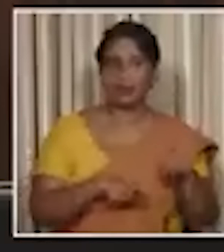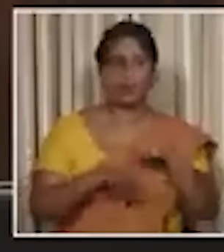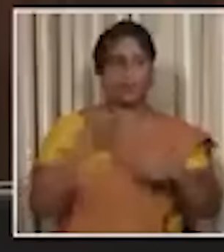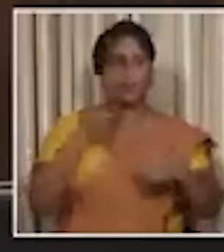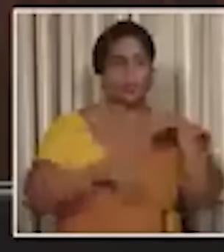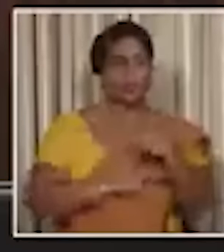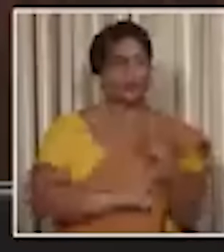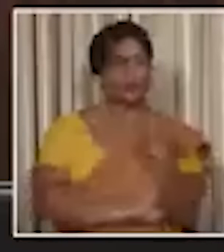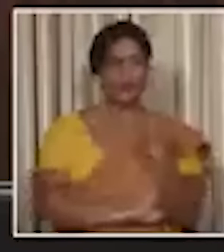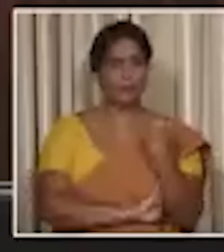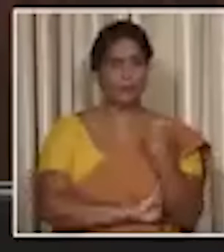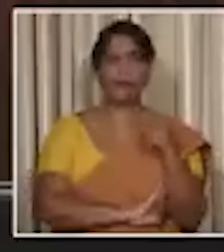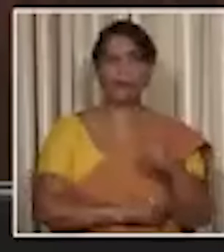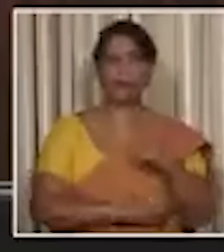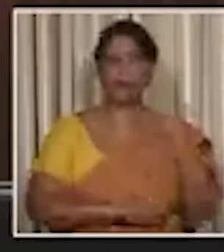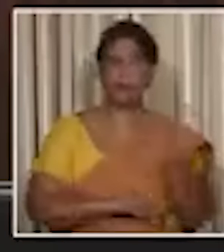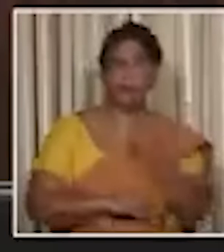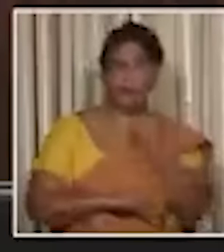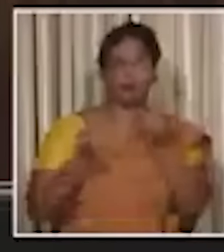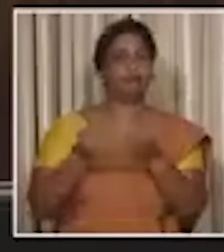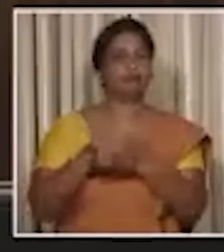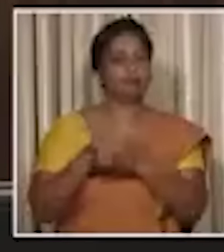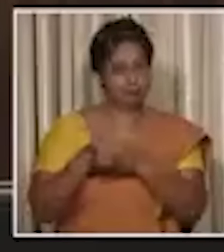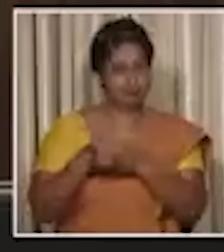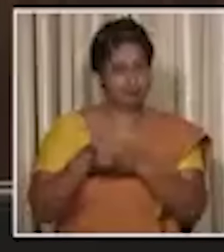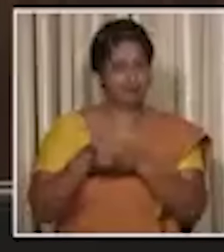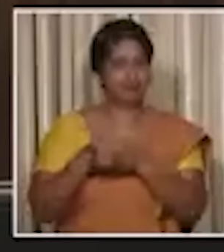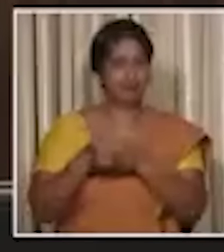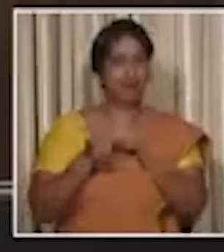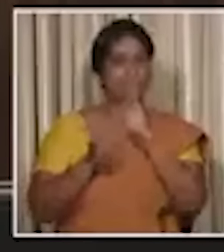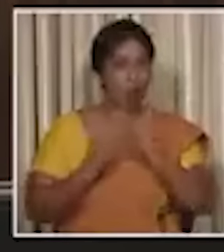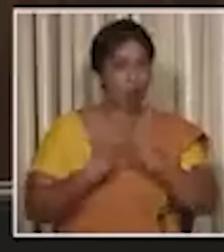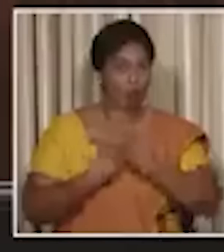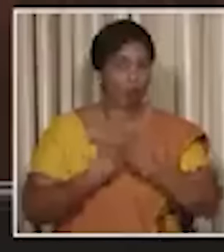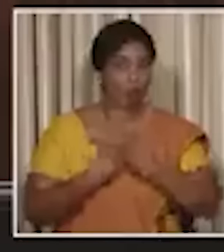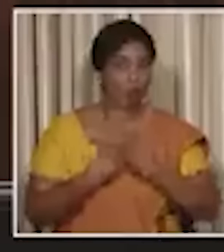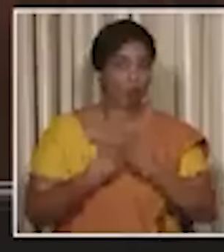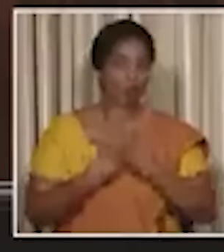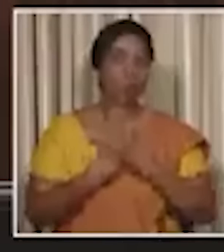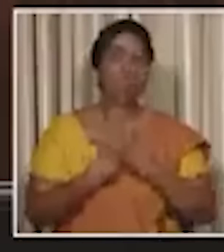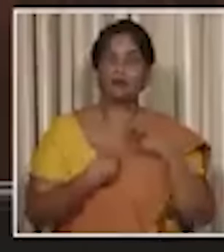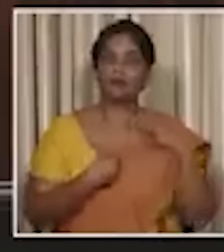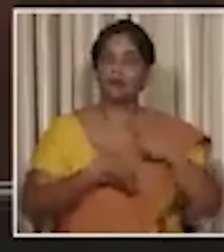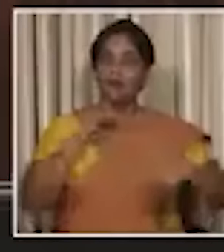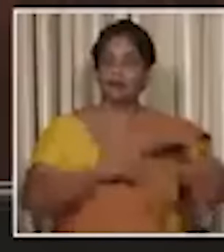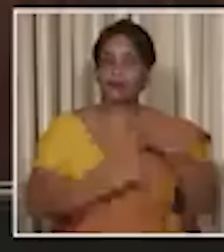அல்ல. அவ்வாறான ஒரு பாராளுமன்றம் எமது நாட்டு மக்களுக்கு தலைமைத்துவம் வழங்க தேவையில்லை.